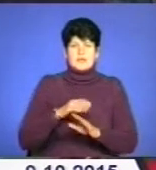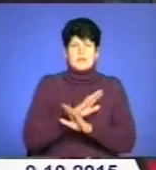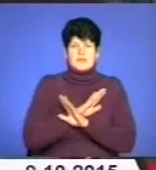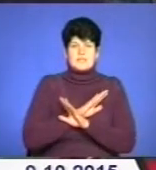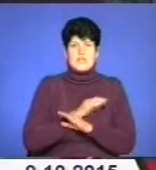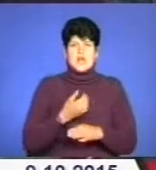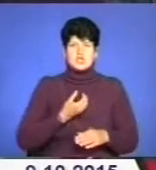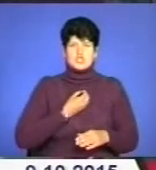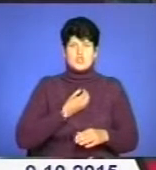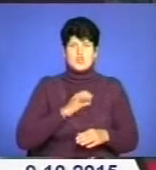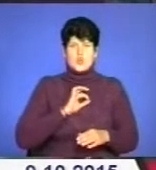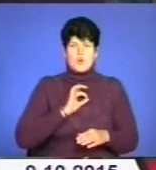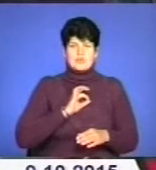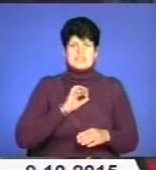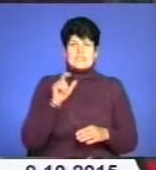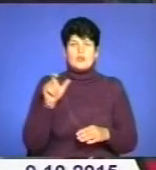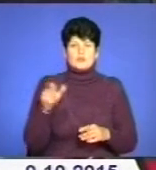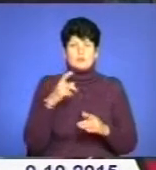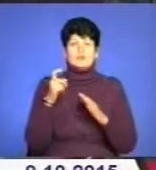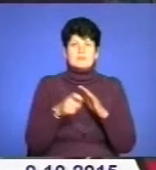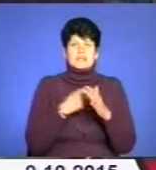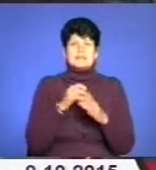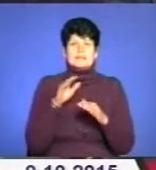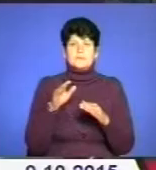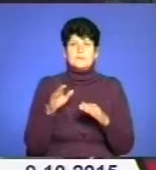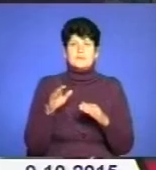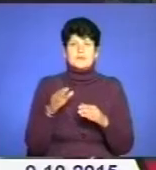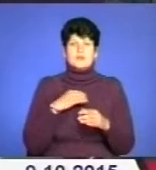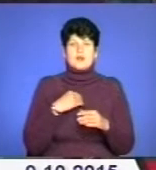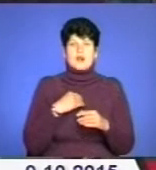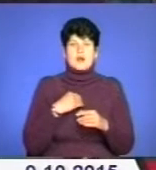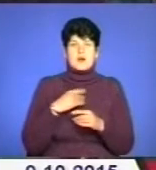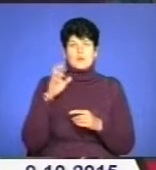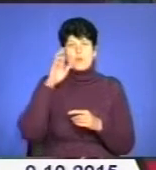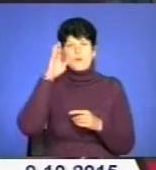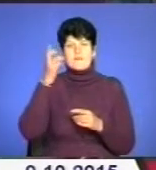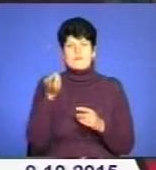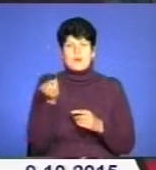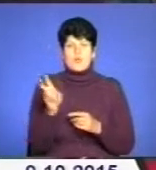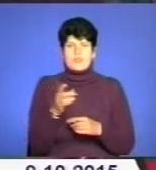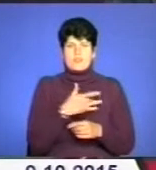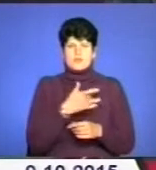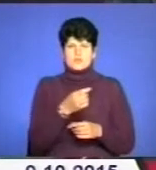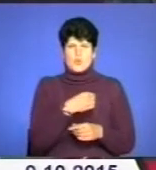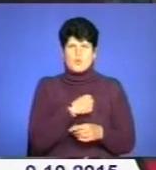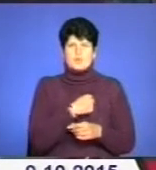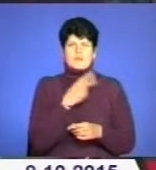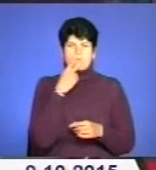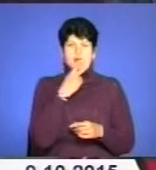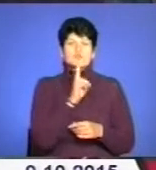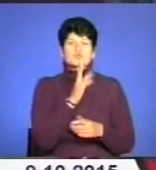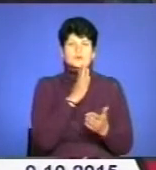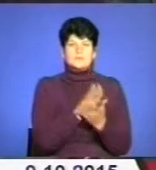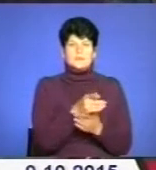для людей, щоб вони могли опізнати його тіло. А до Бога він приходить з кулею або з гільзою, і тоді Бог бачить, хто перед ним стоїть,